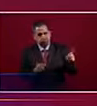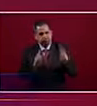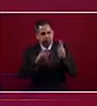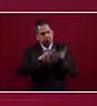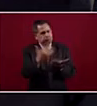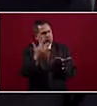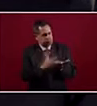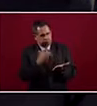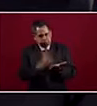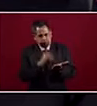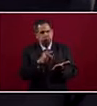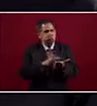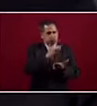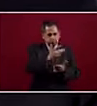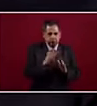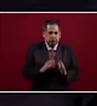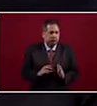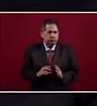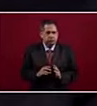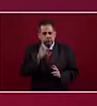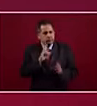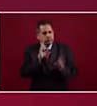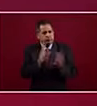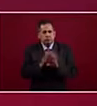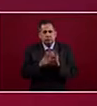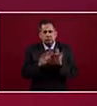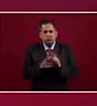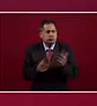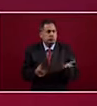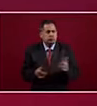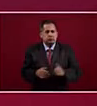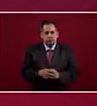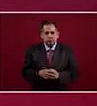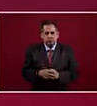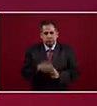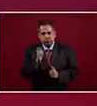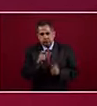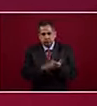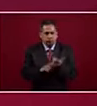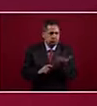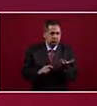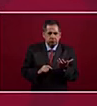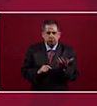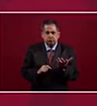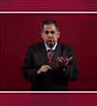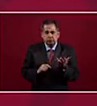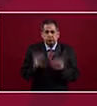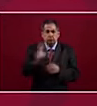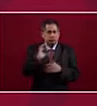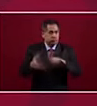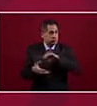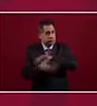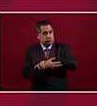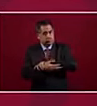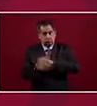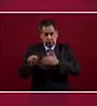возможность получать помощь когда это необходимо и в рамках двусторонних соглашений мы попросили бы а такой поддержки и очень ценим эту